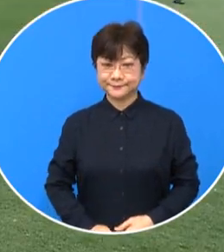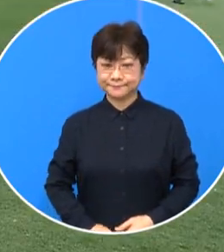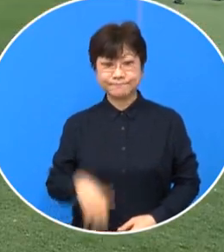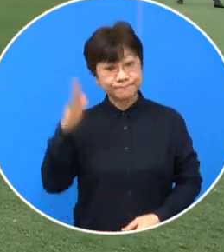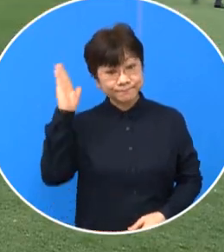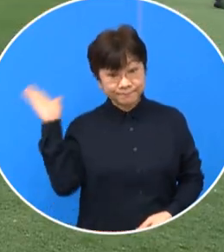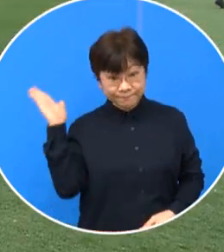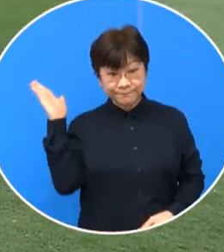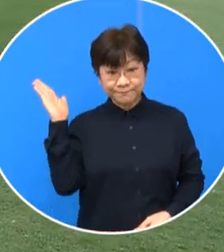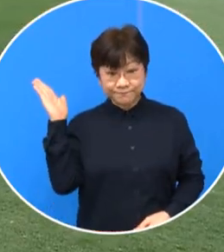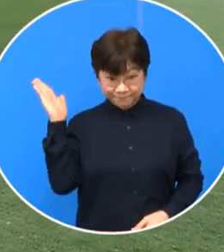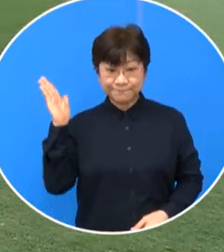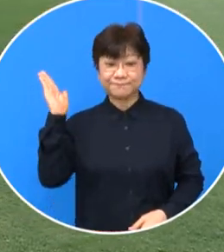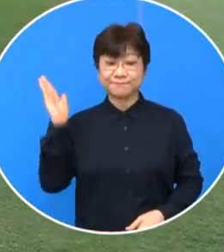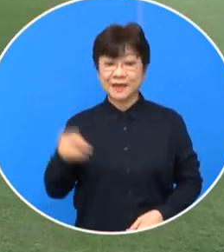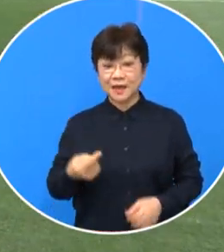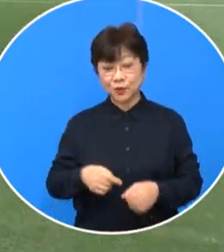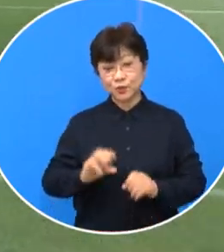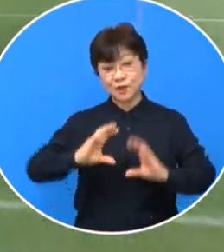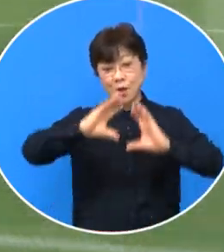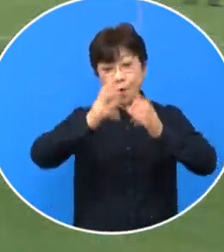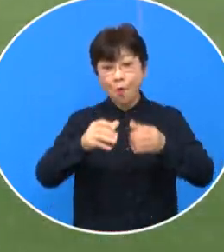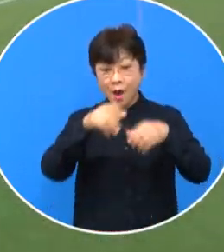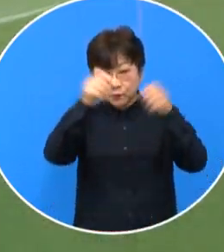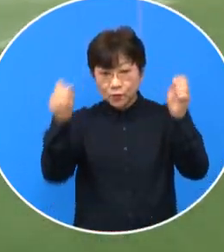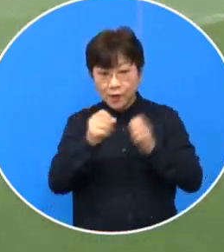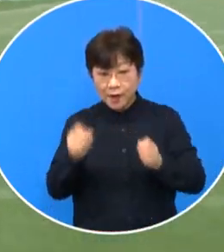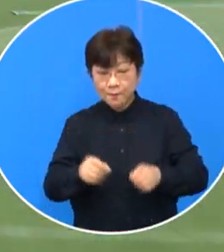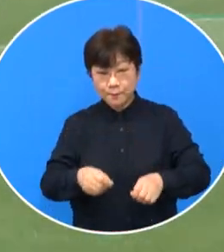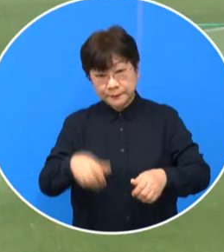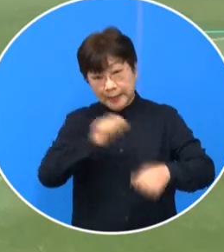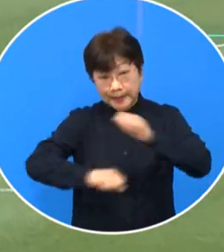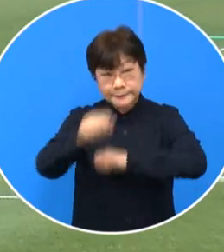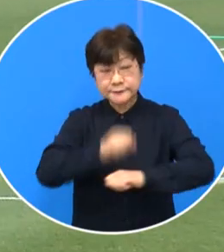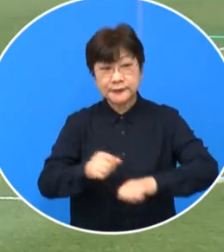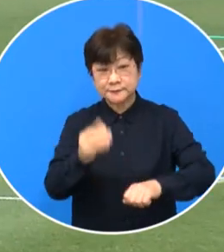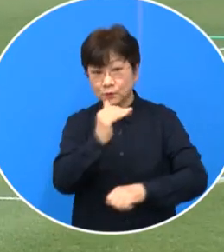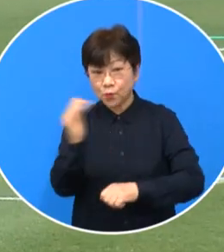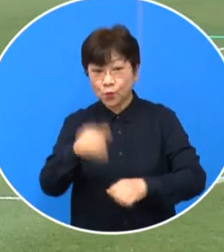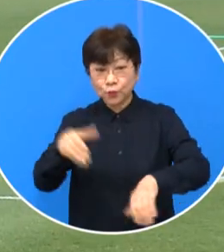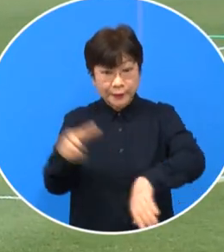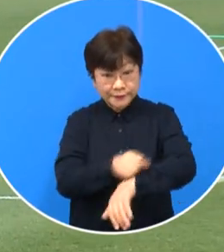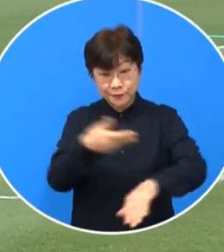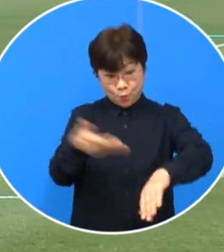あちらでは去年のカタールワールドカップで活躍した権田選手も練習しています。